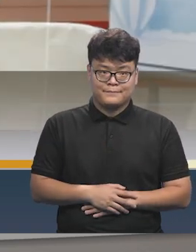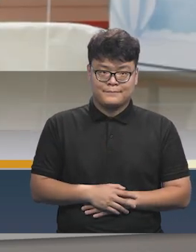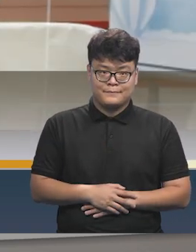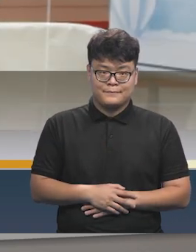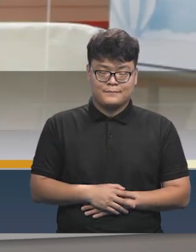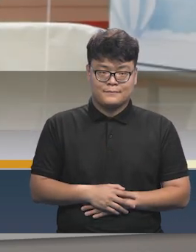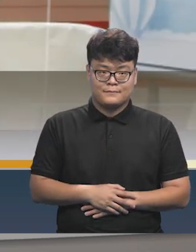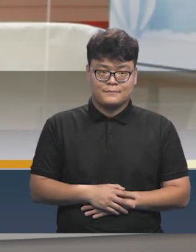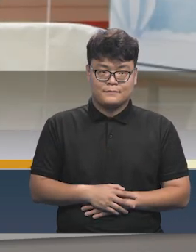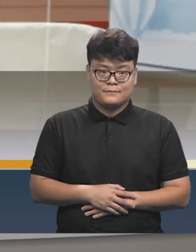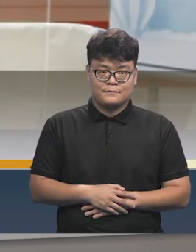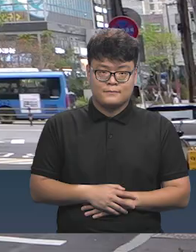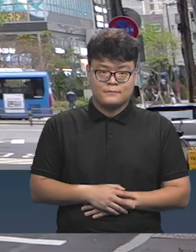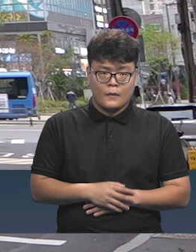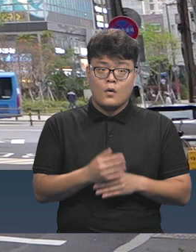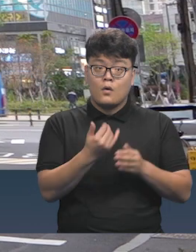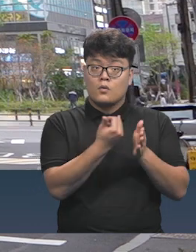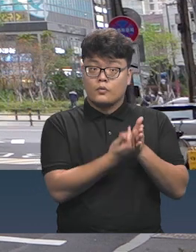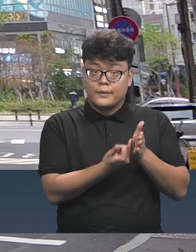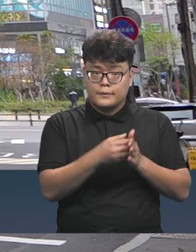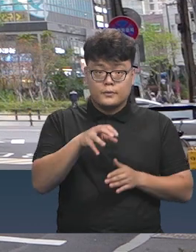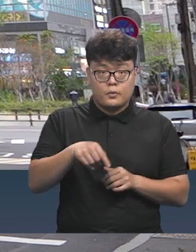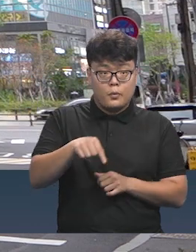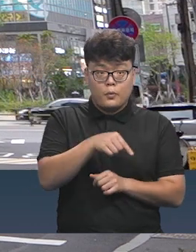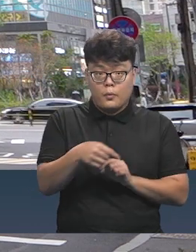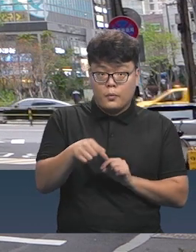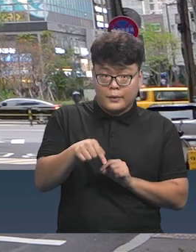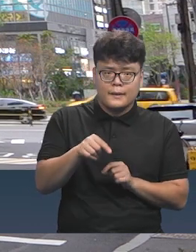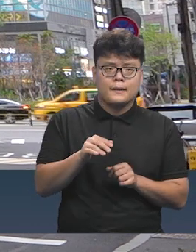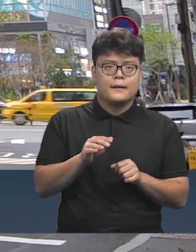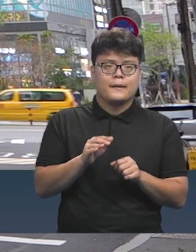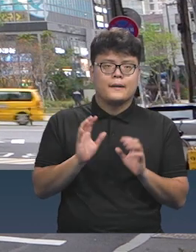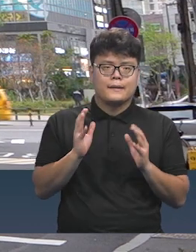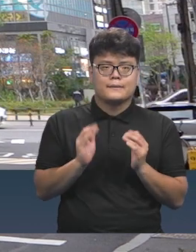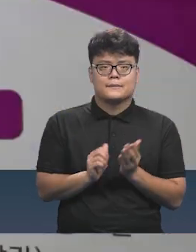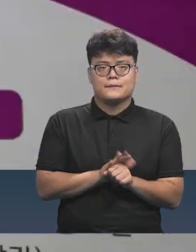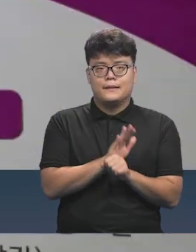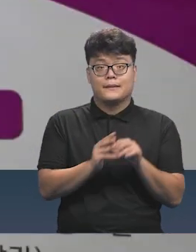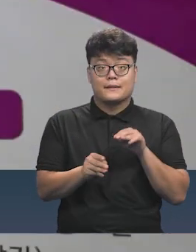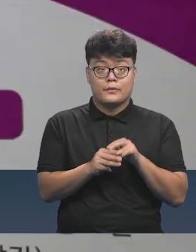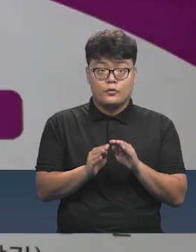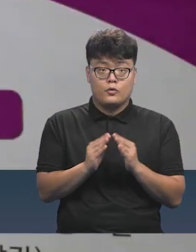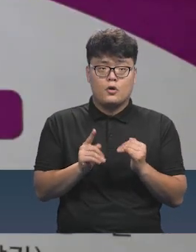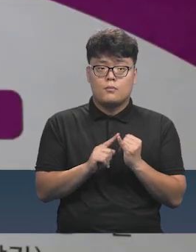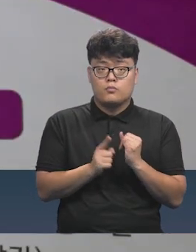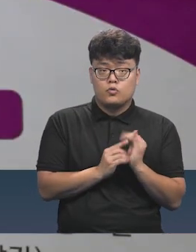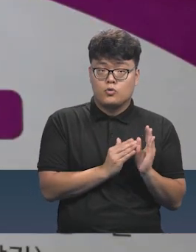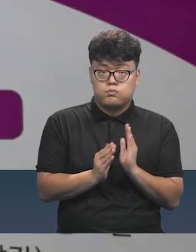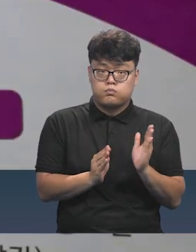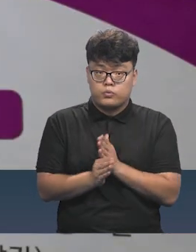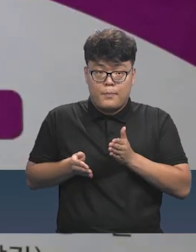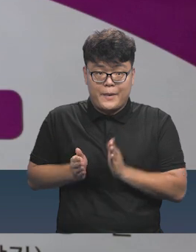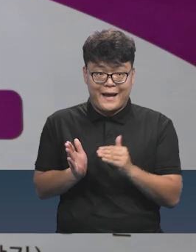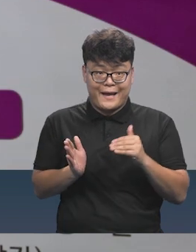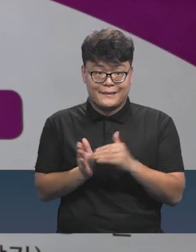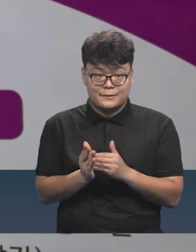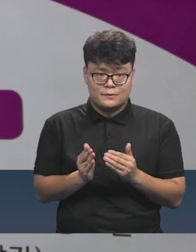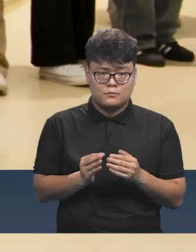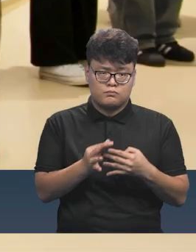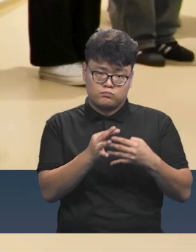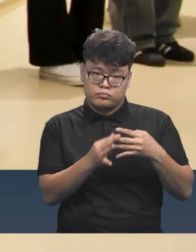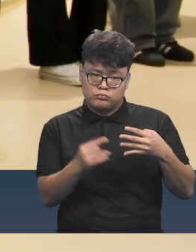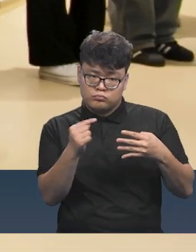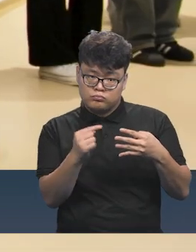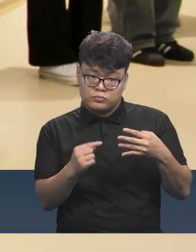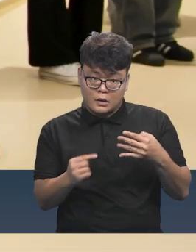문을 열었습니다 청양역 인근에 위치한 아가사랑 센터는 임신 준비 단계부터